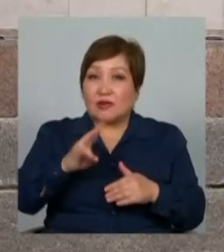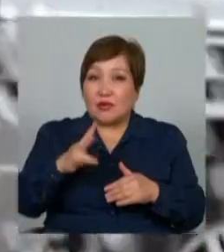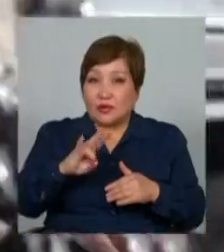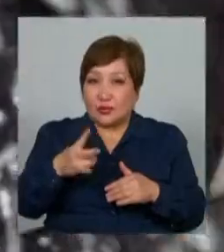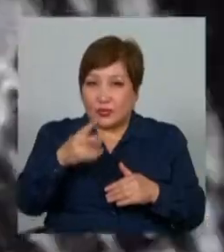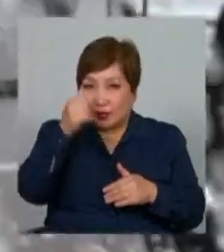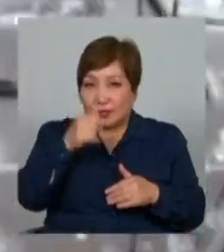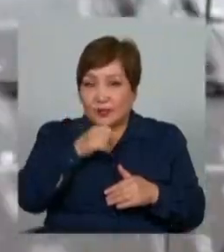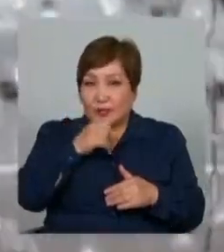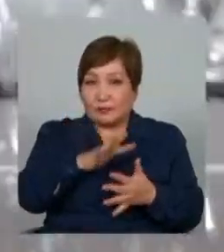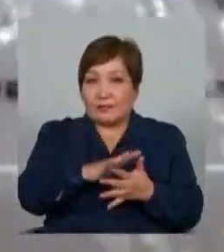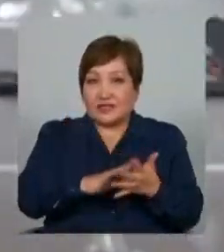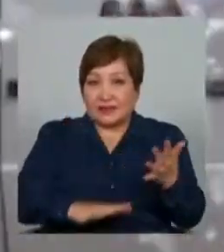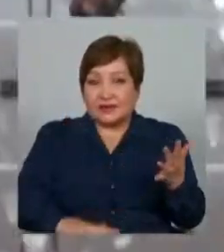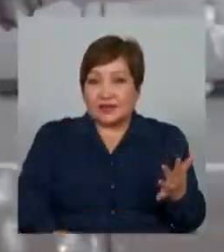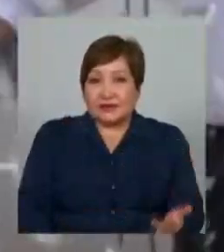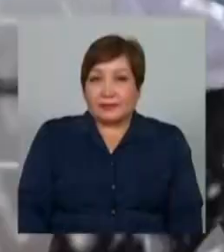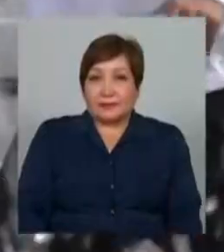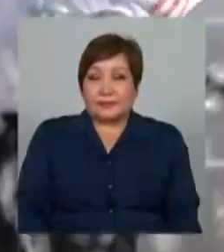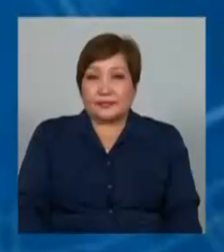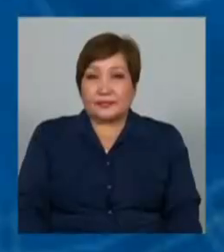Еркін, Медет Саматұлы, Алматы телеарнасы.